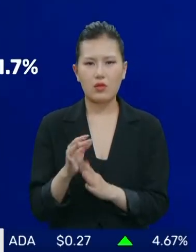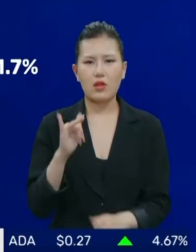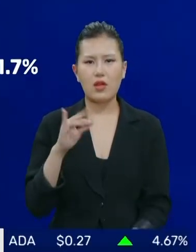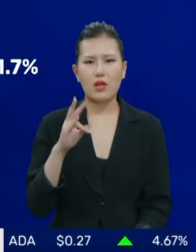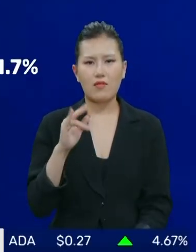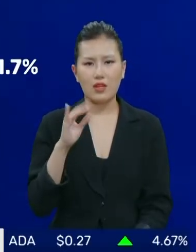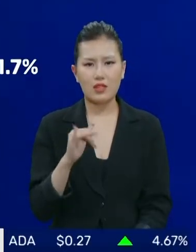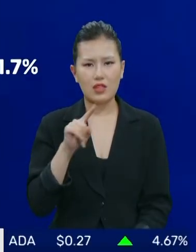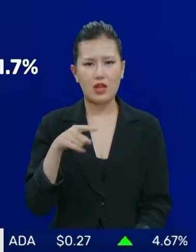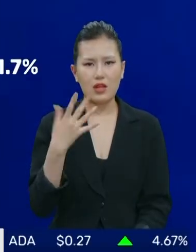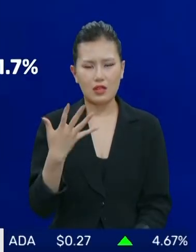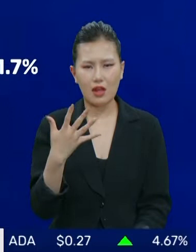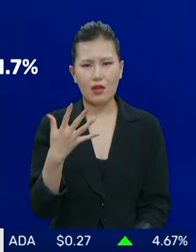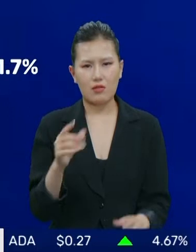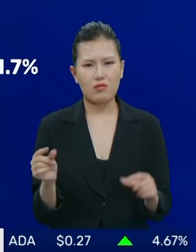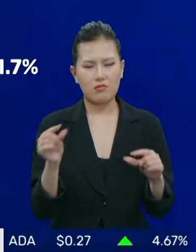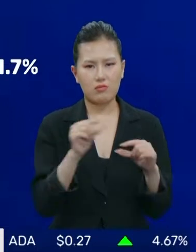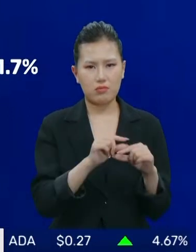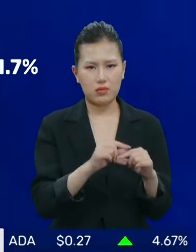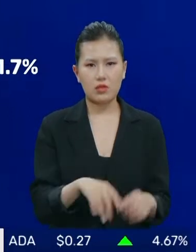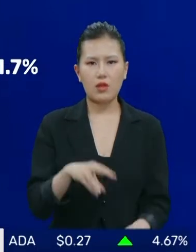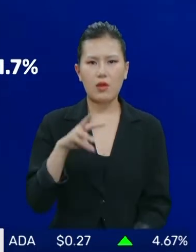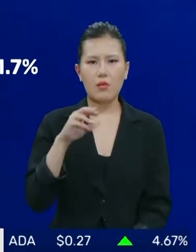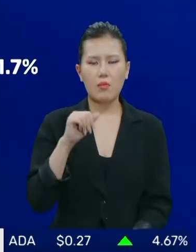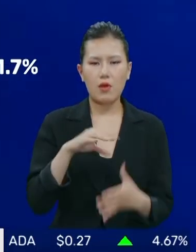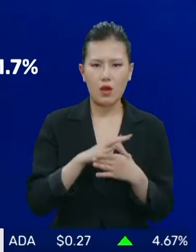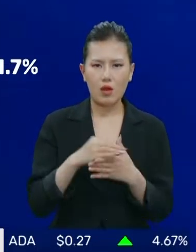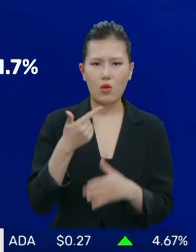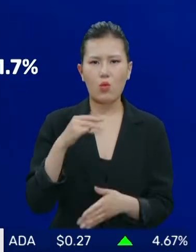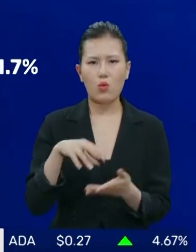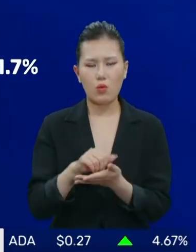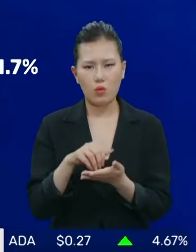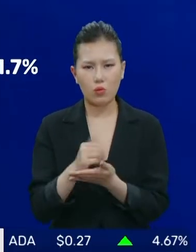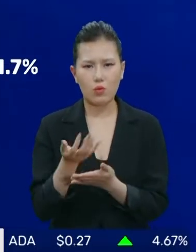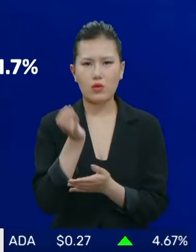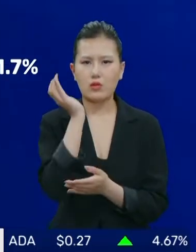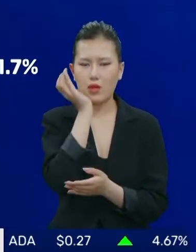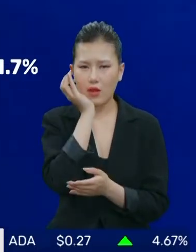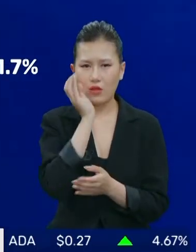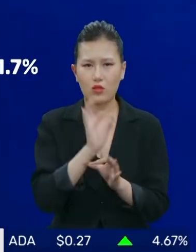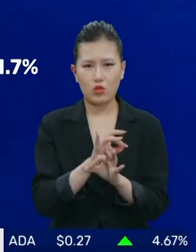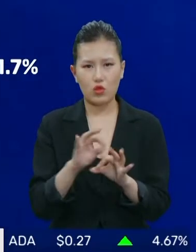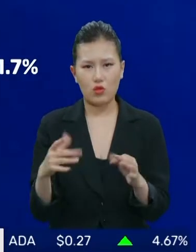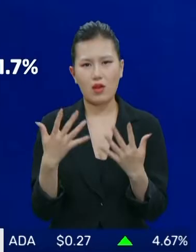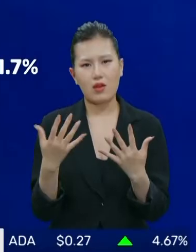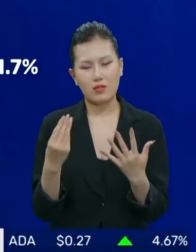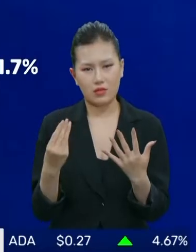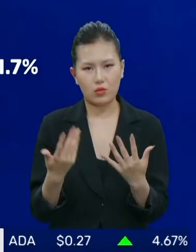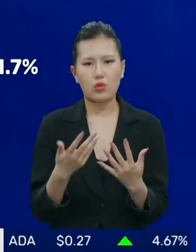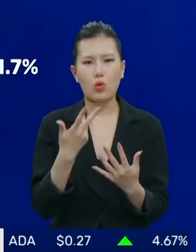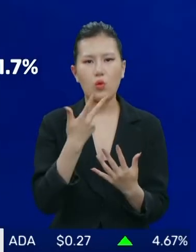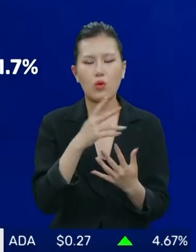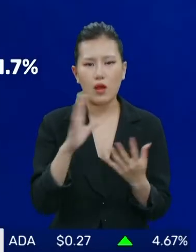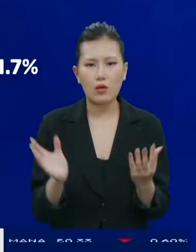1.51%-аар жин дарах үзүүлэлт болжээ. Инфляцад мах гурил, талах зэрэг 10 бүтээгдэхүүн голлон нөлөөлж нийт инфляцийн 31.7%-ийг бүрдүүлж